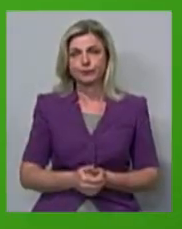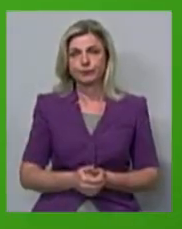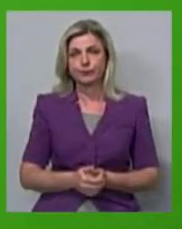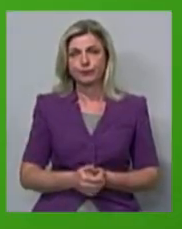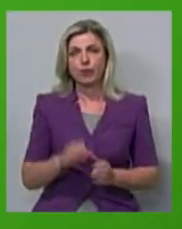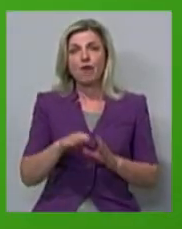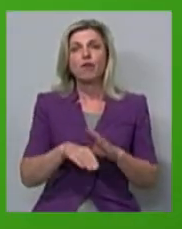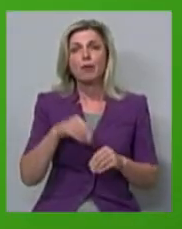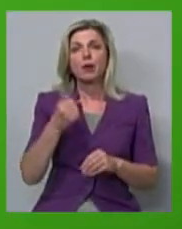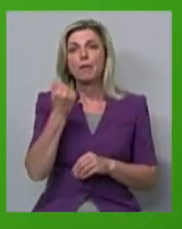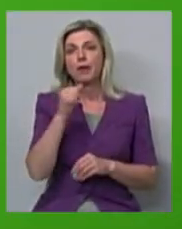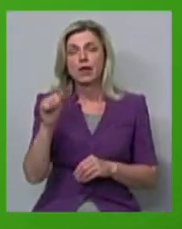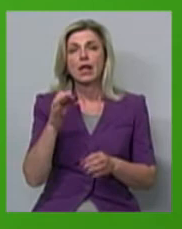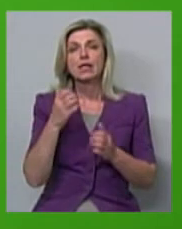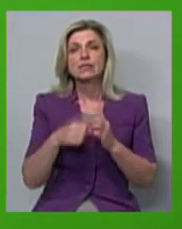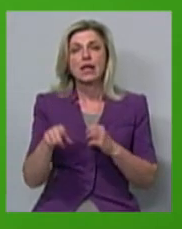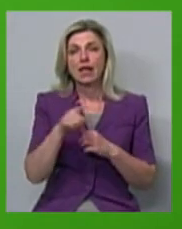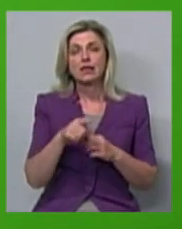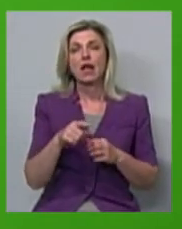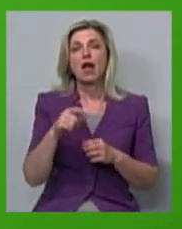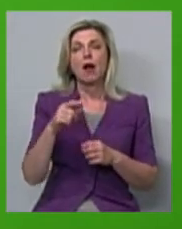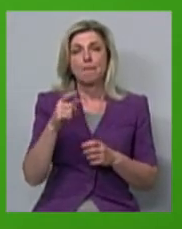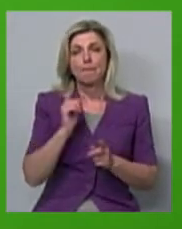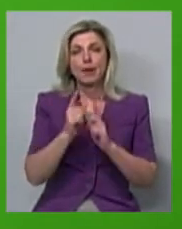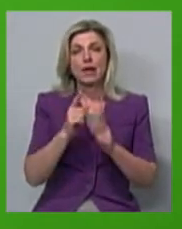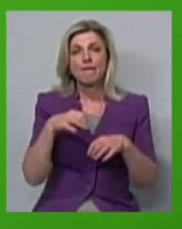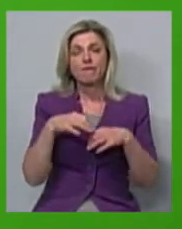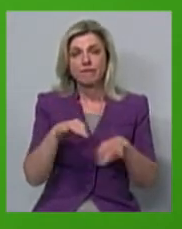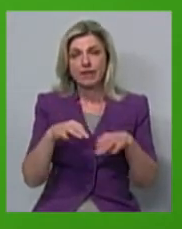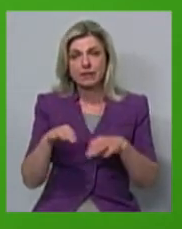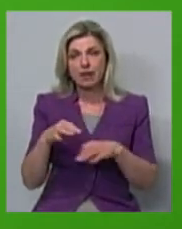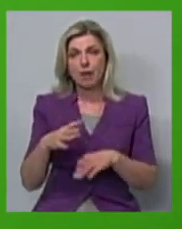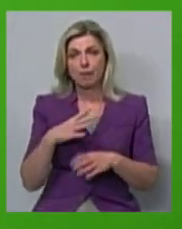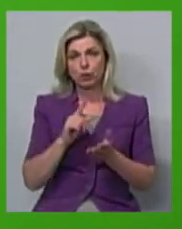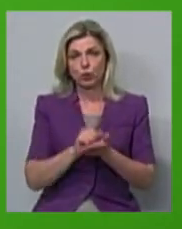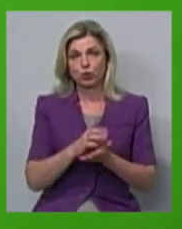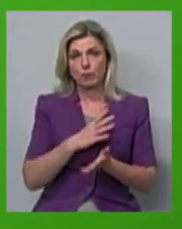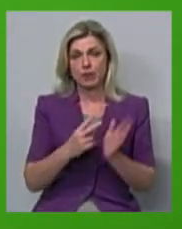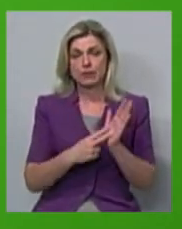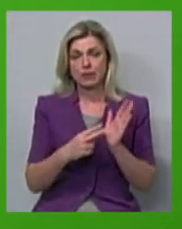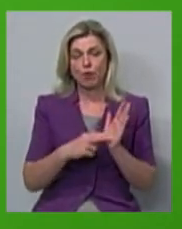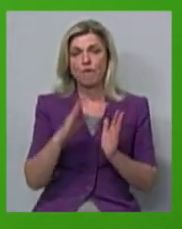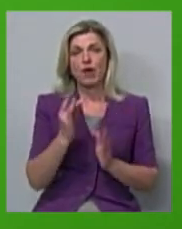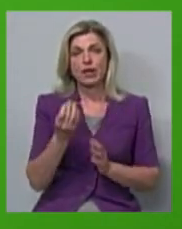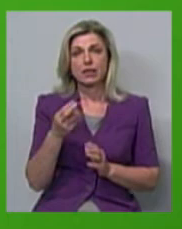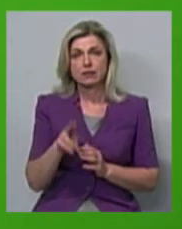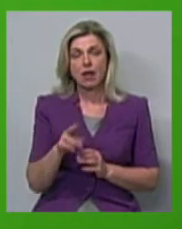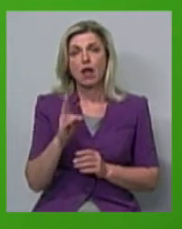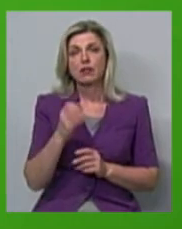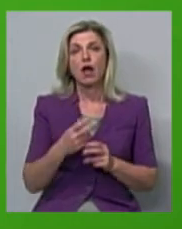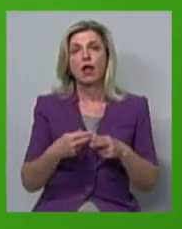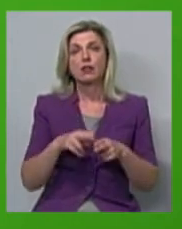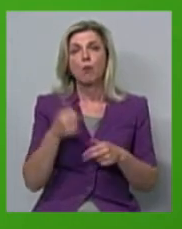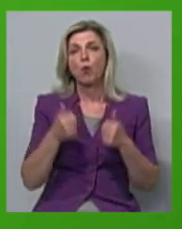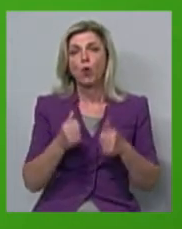Обрати переможців серед перевізників-претендентів мали сьогодні, 7 вересня. Перед цим – 13 серпня. На попередньому конкурсі